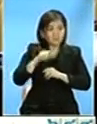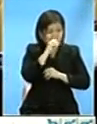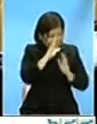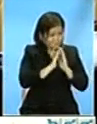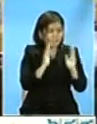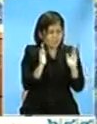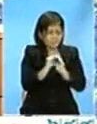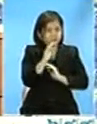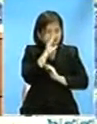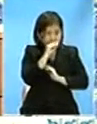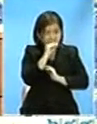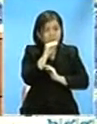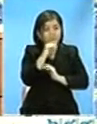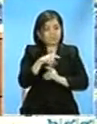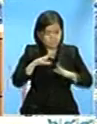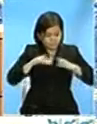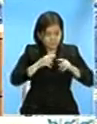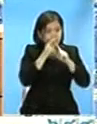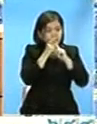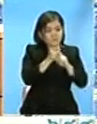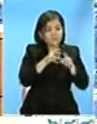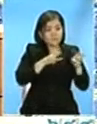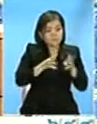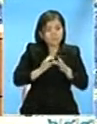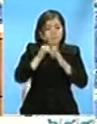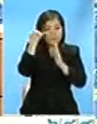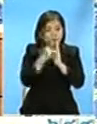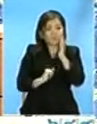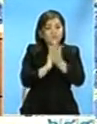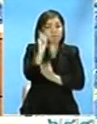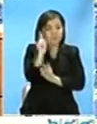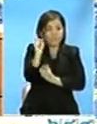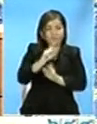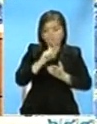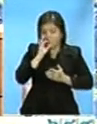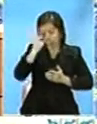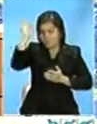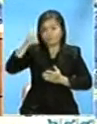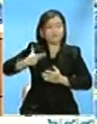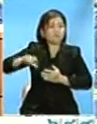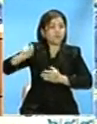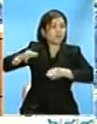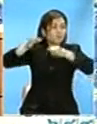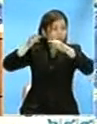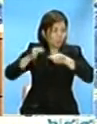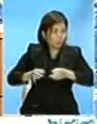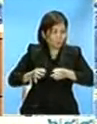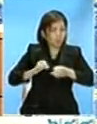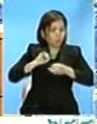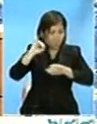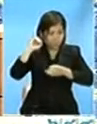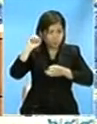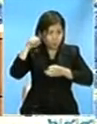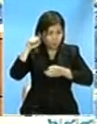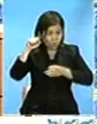เลยครับผมเห็นด้วยกับท่านครับว่าการตัดสินผิดถูกนั้นต้องใช้กระบวนการของศาลแต่ว่าท่านก